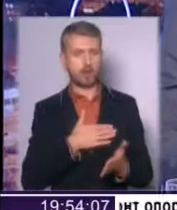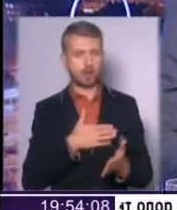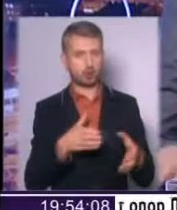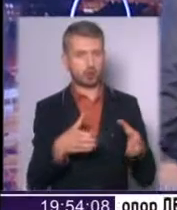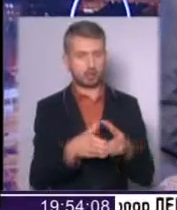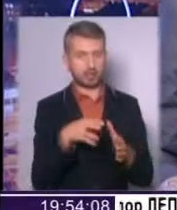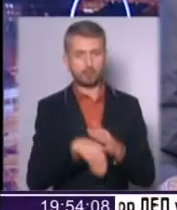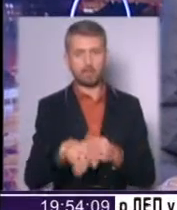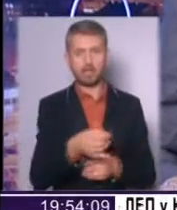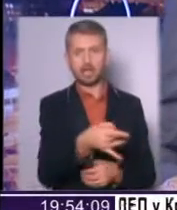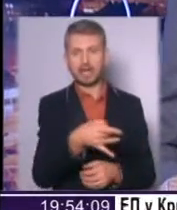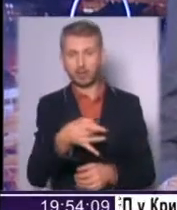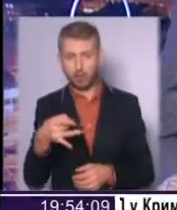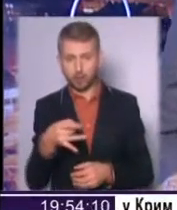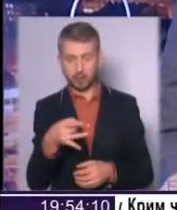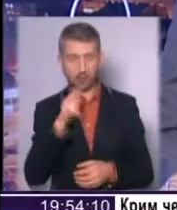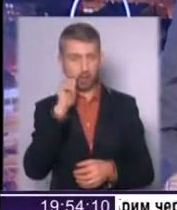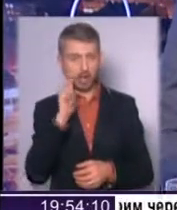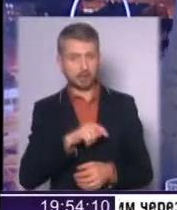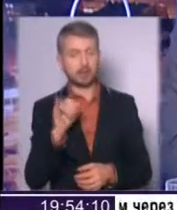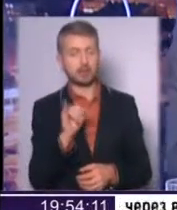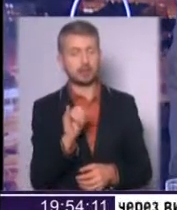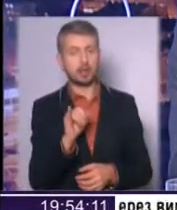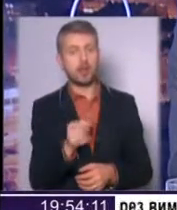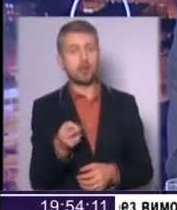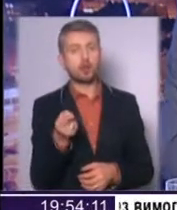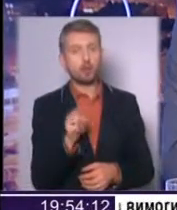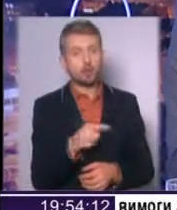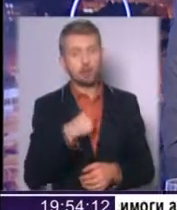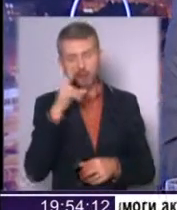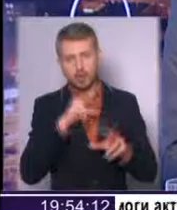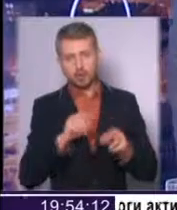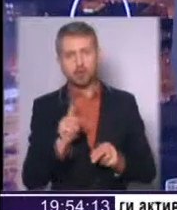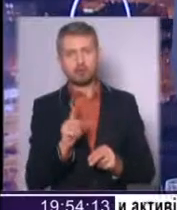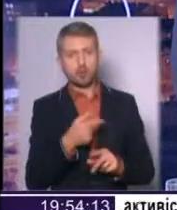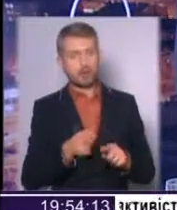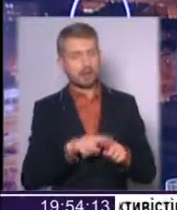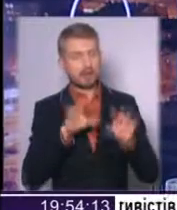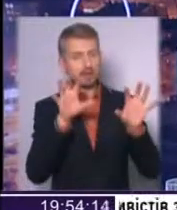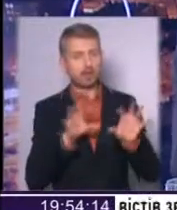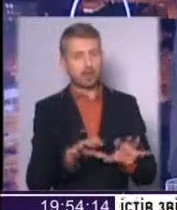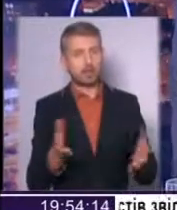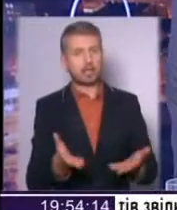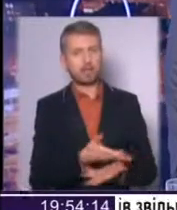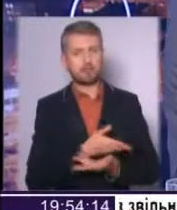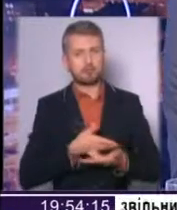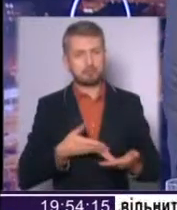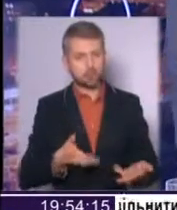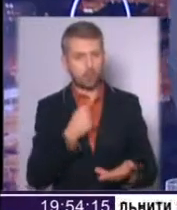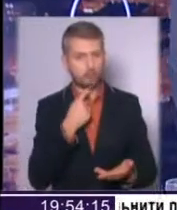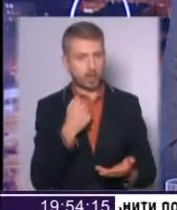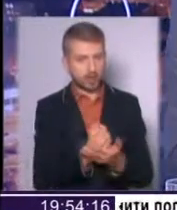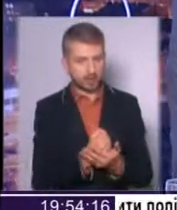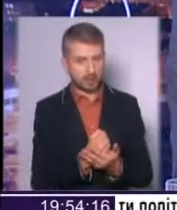рівномірно. Наприклад, колись ми були, наприклад, в 10-му році там в 8 обласних радах представлені, зараз ми вже там в 15 обласних радах представлені. Для нас